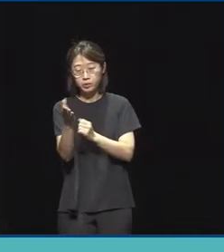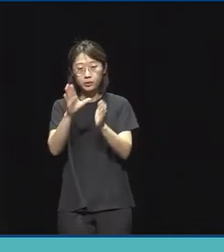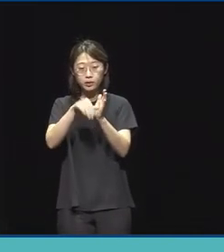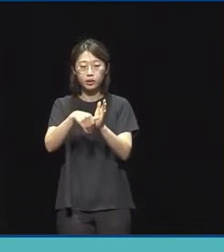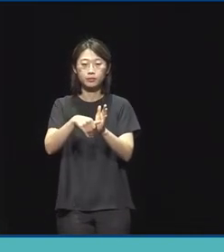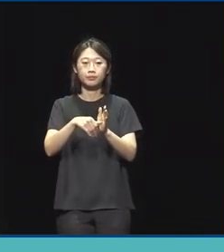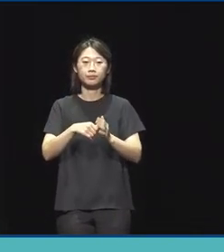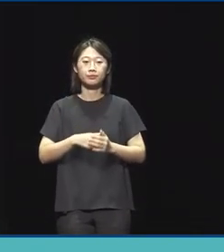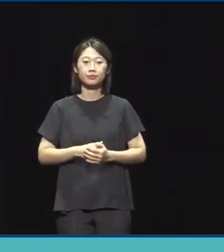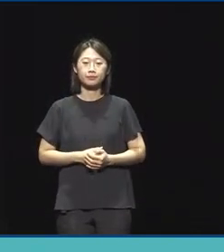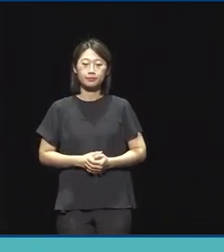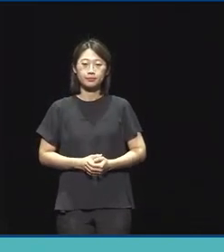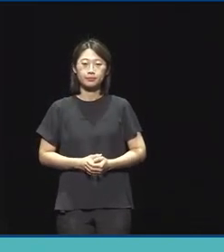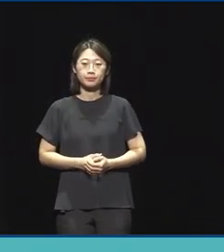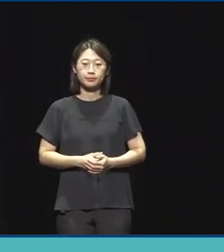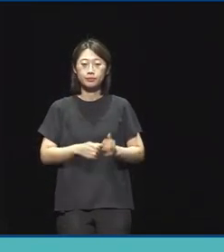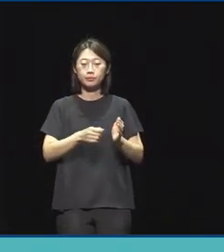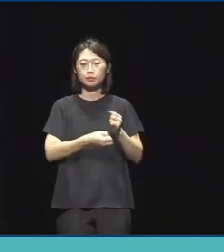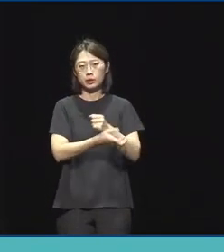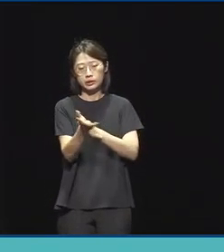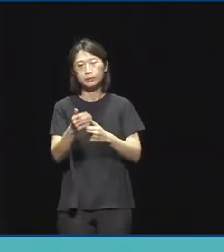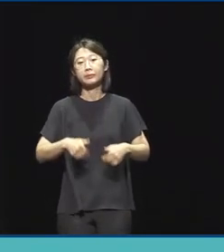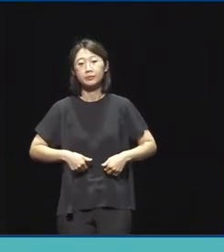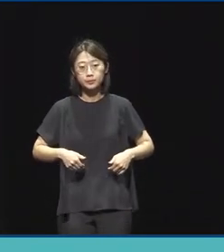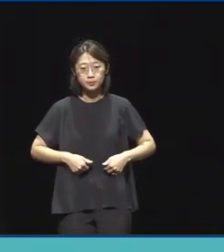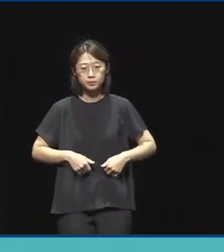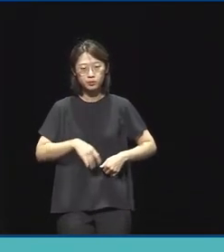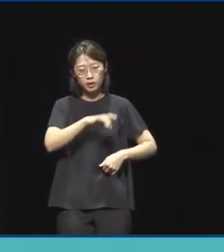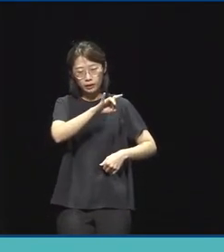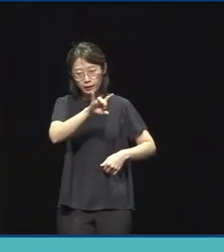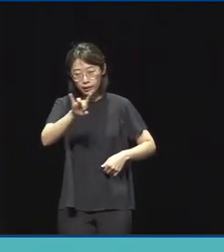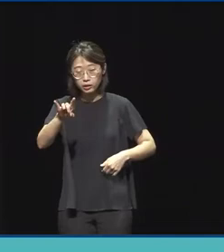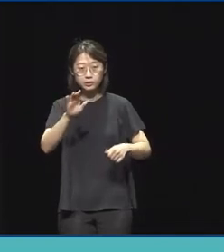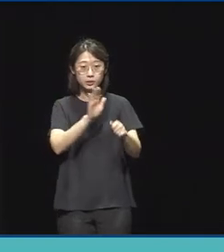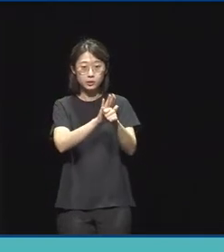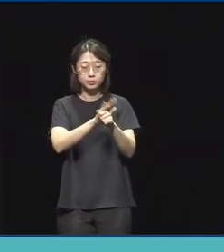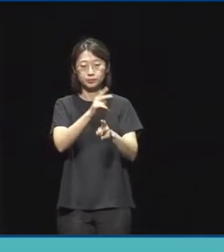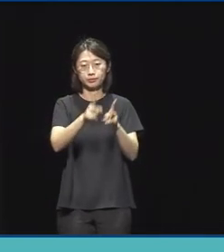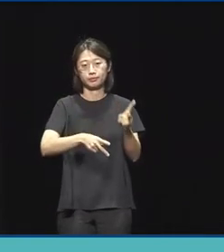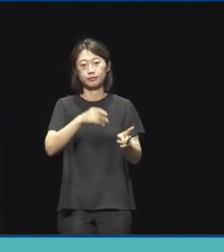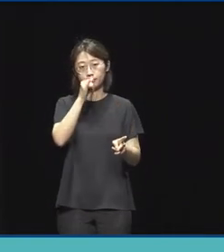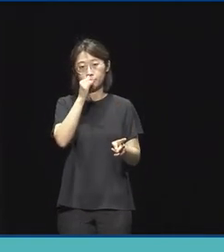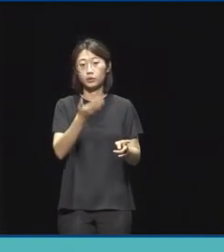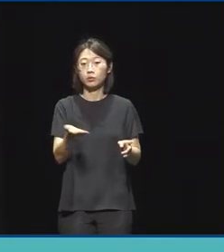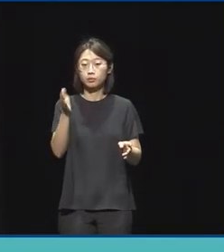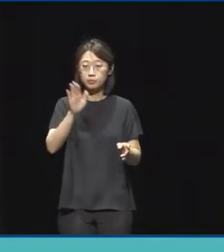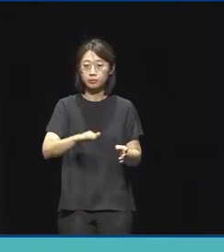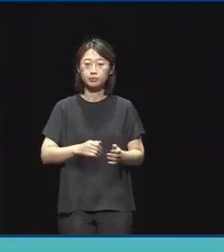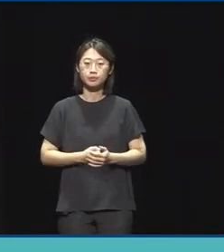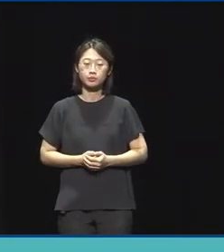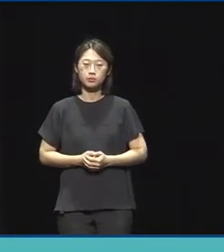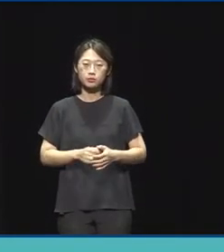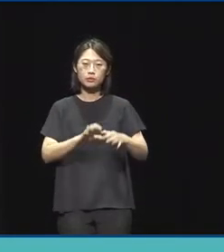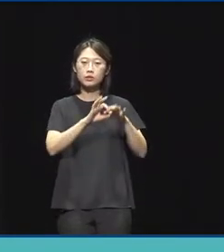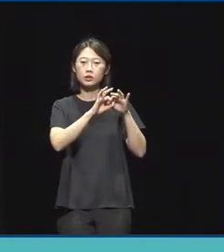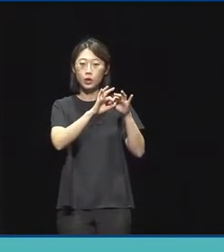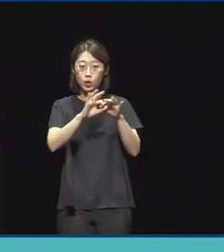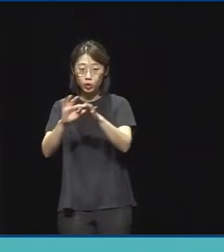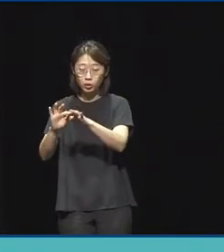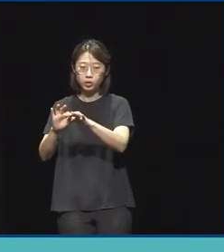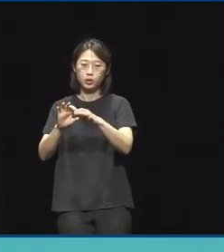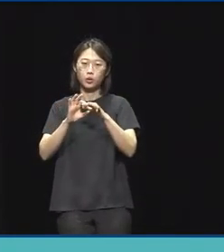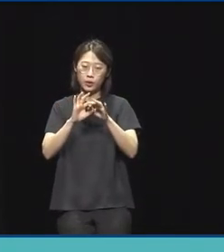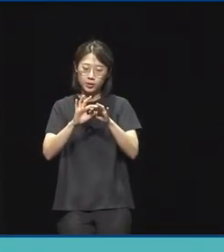확산시키는 단계들이 필요합니다 각각을 지원하는 사업들이 사업들이 있습니다만이 연결고리를 더욱